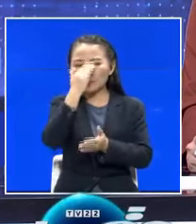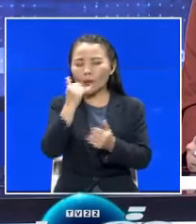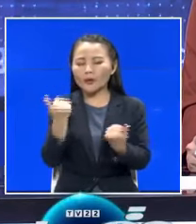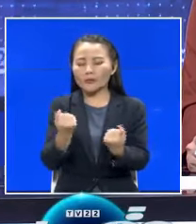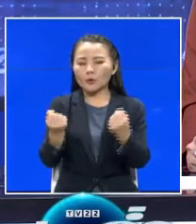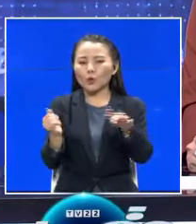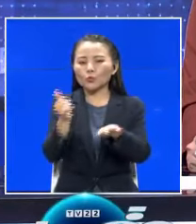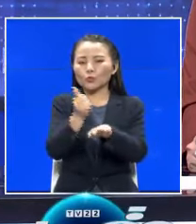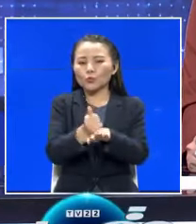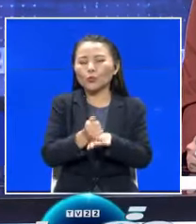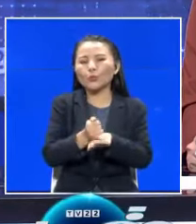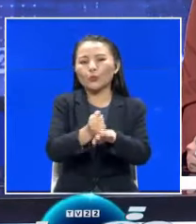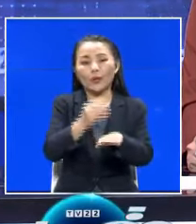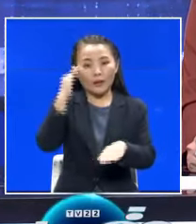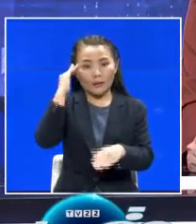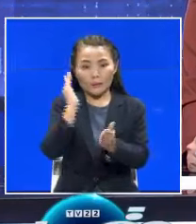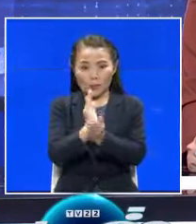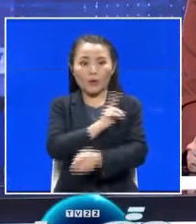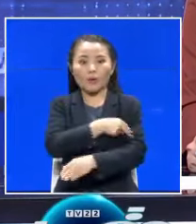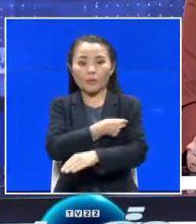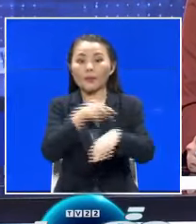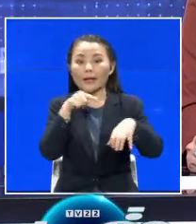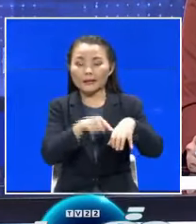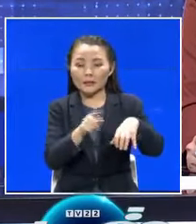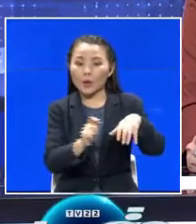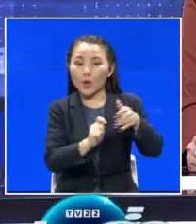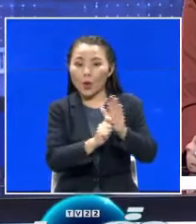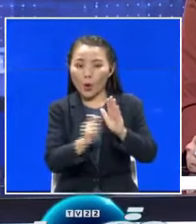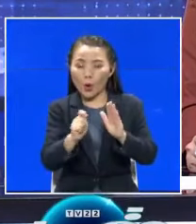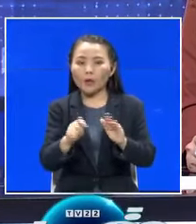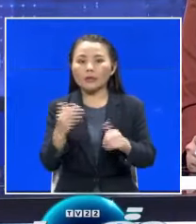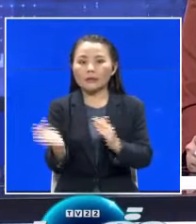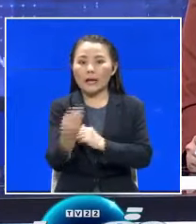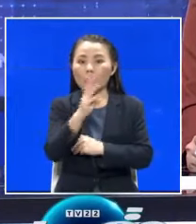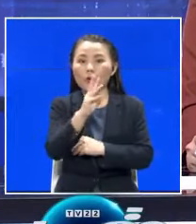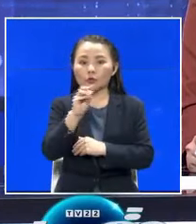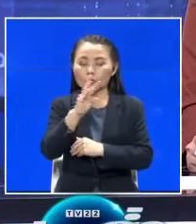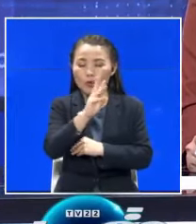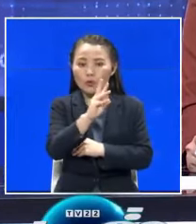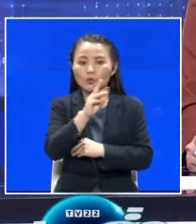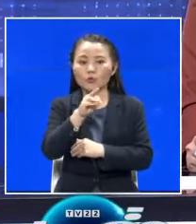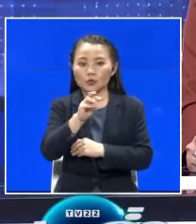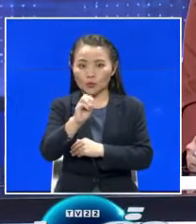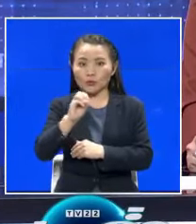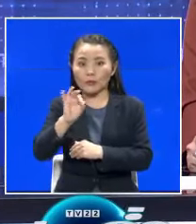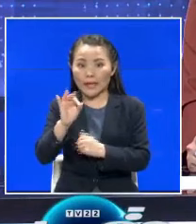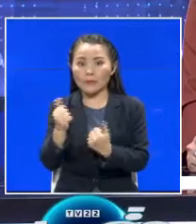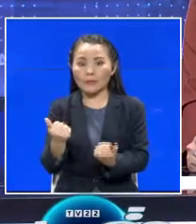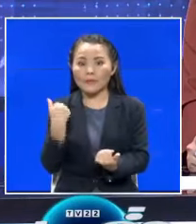ากโรงพยาบาลตำรวจนะคะถือฤกษ์ใช่ไหม6:09 น ใช่ค่ะ ป้ายทะเบียนรถที่คุณทักษิณ